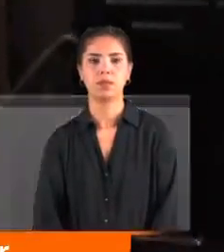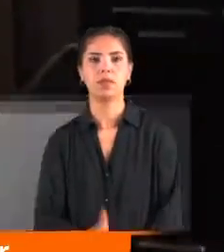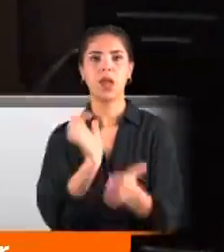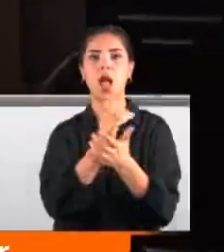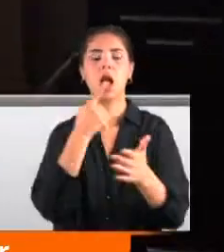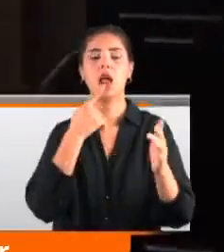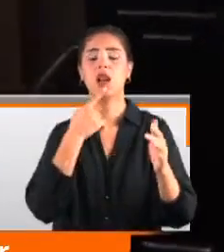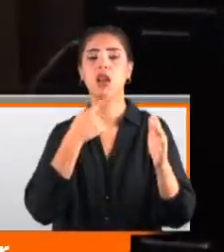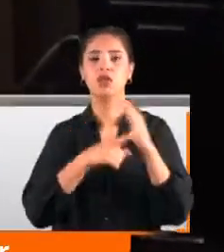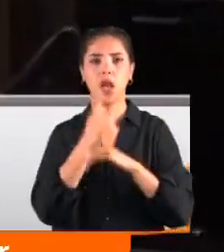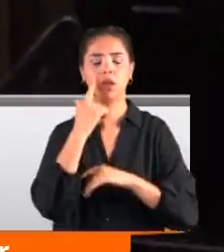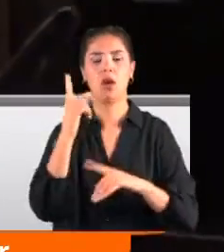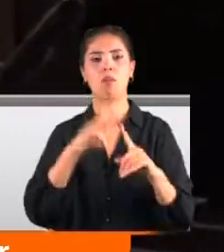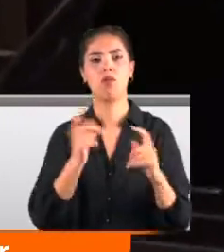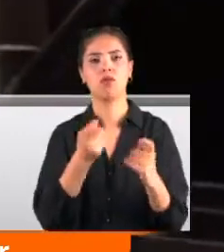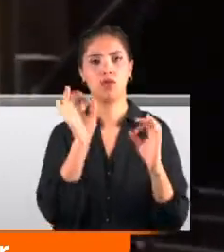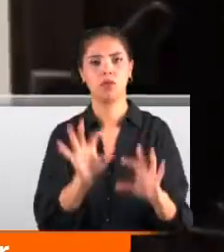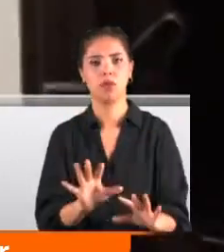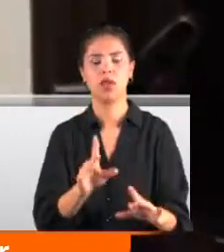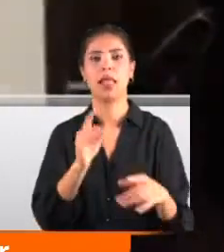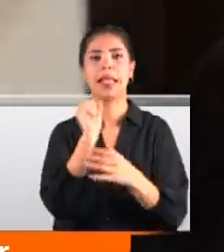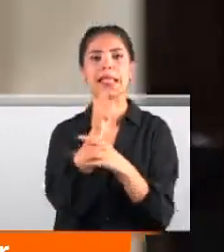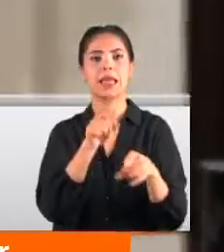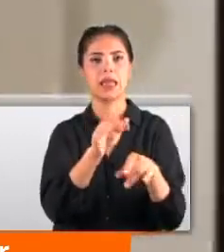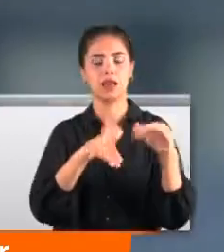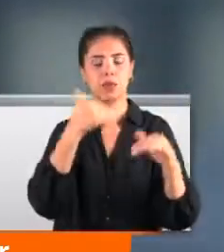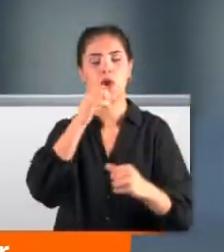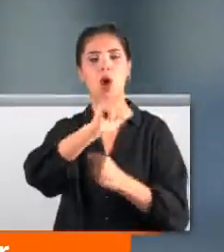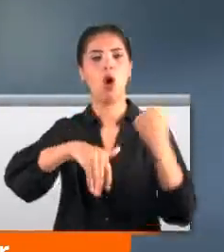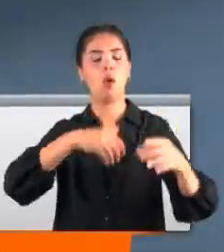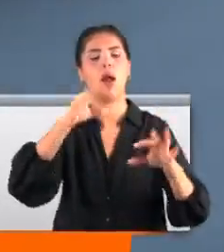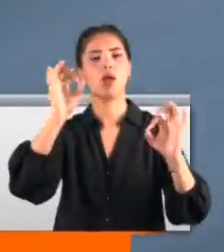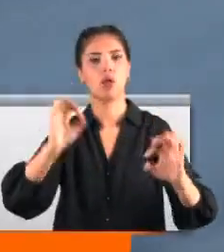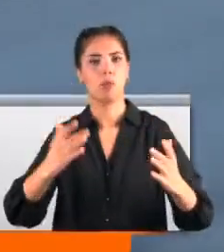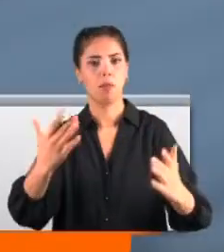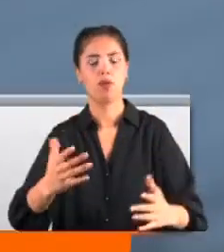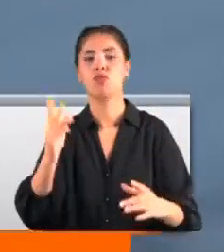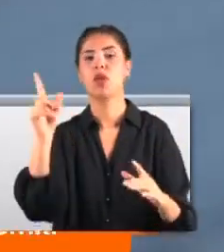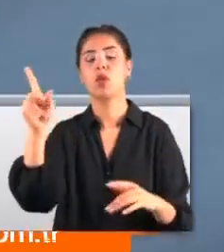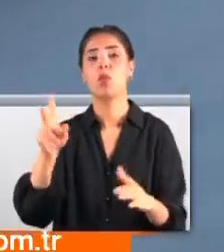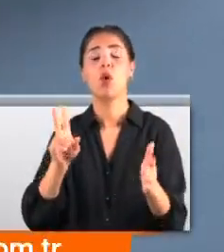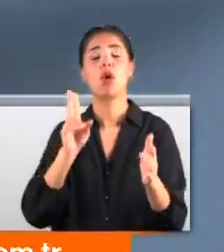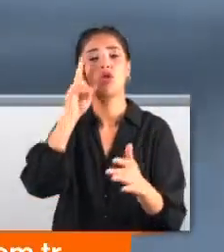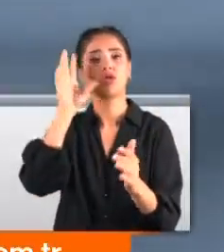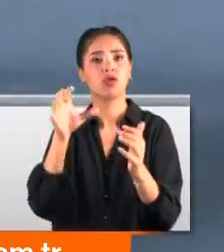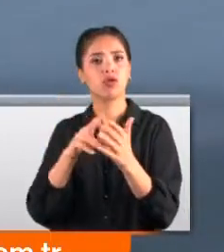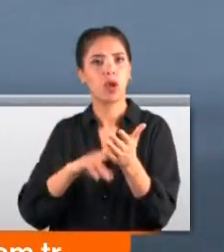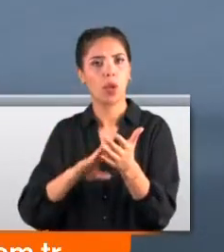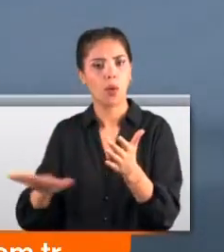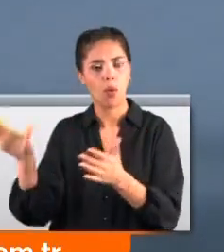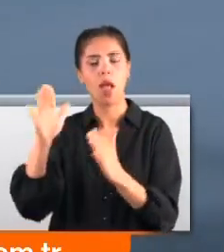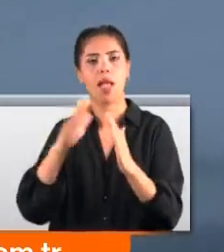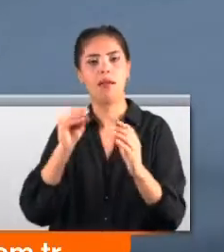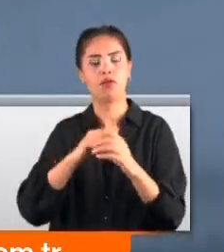Ailenin ihbarıyla polis hemen devreye girdi. Teknik takibin ardından operasyon için düğmeye bastı. Çete üyeleri hem çatıda hem de daire